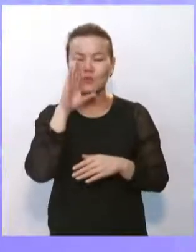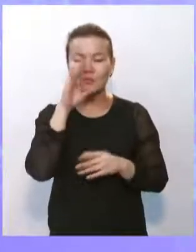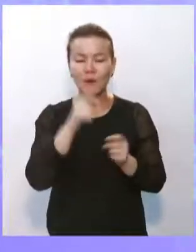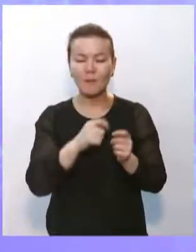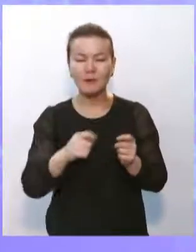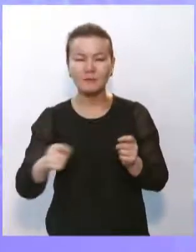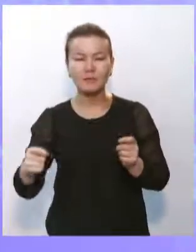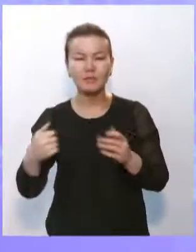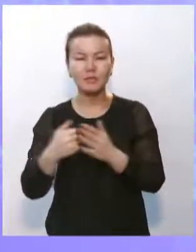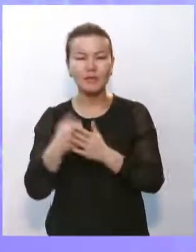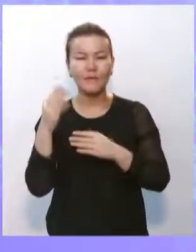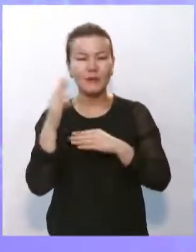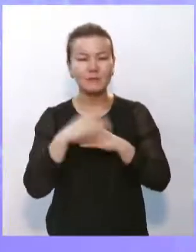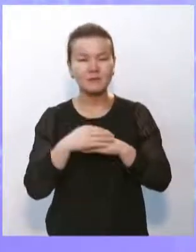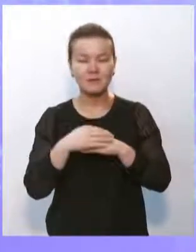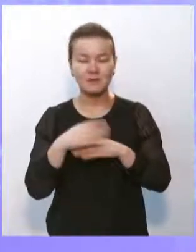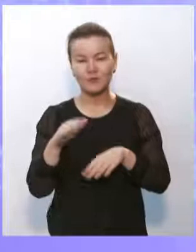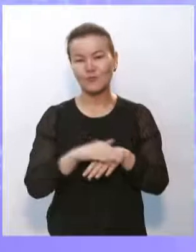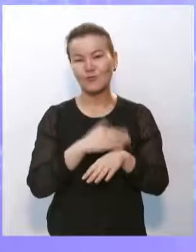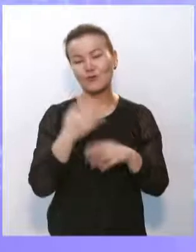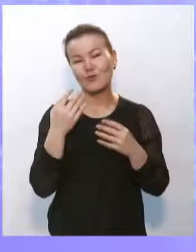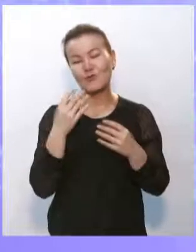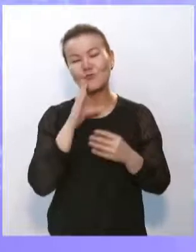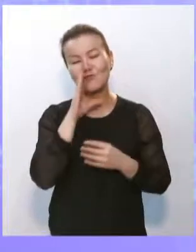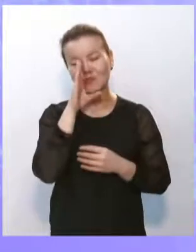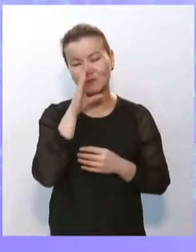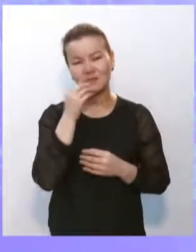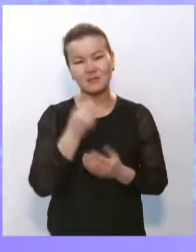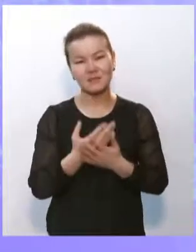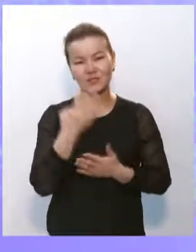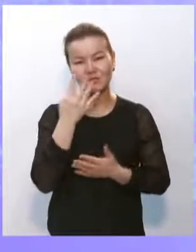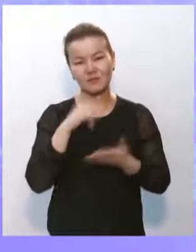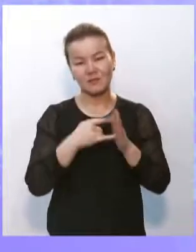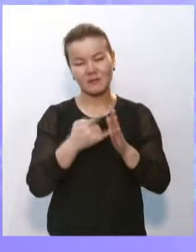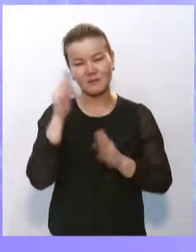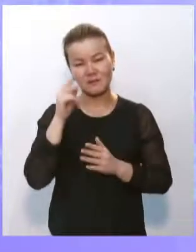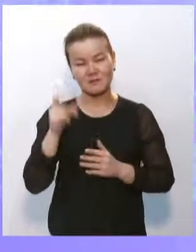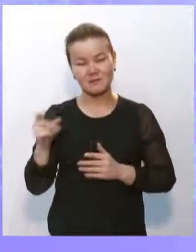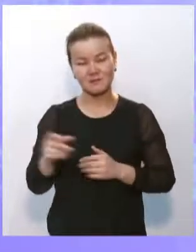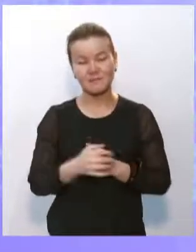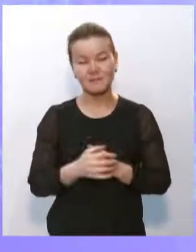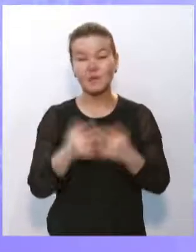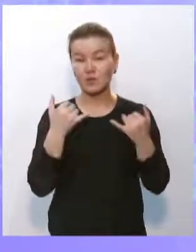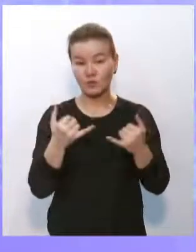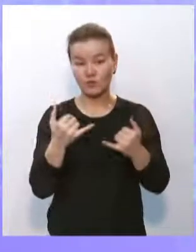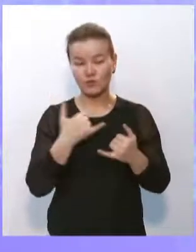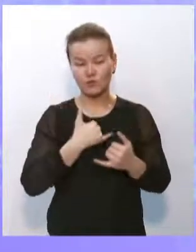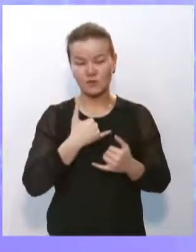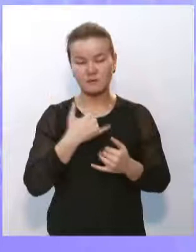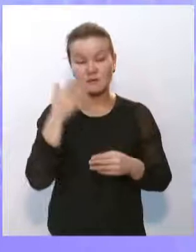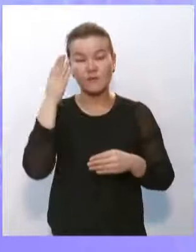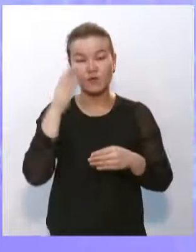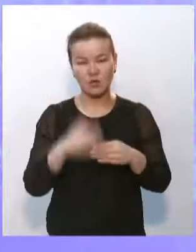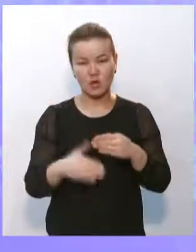до вечера доброе утро дорогие четвероклассники сегодня у нас завершающий урок